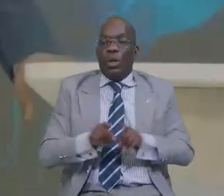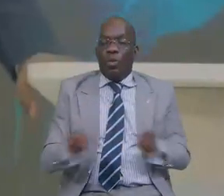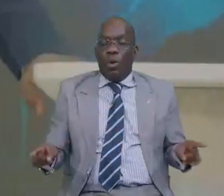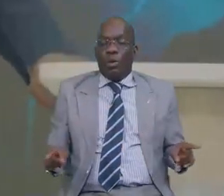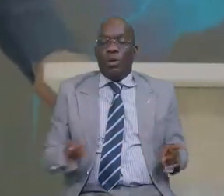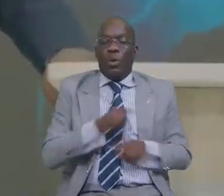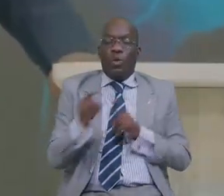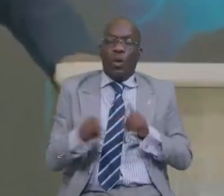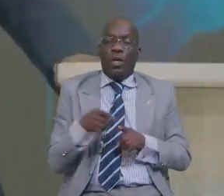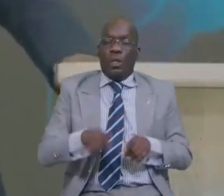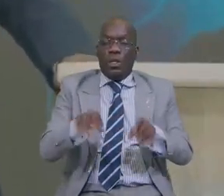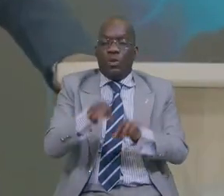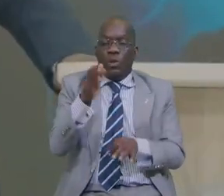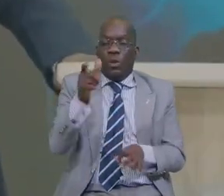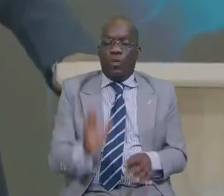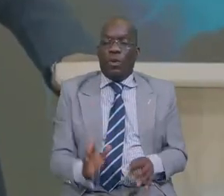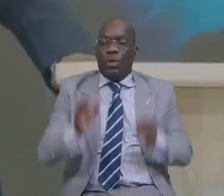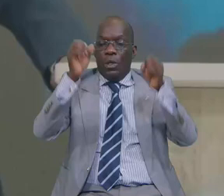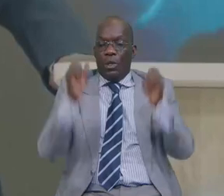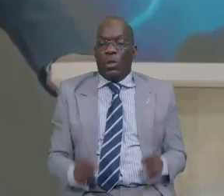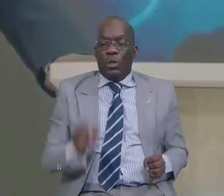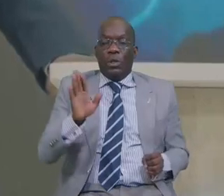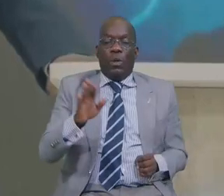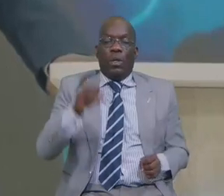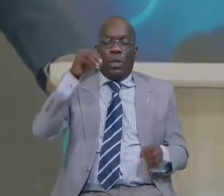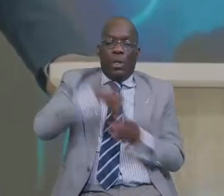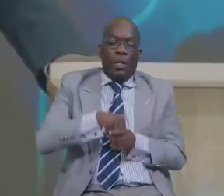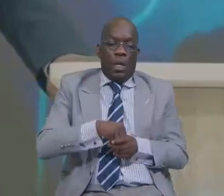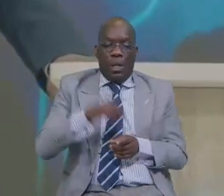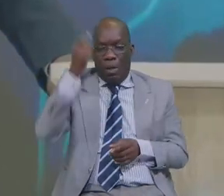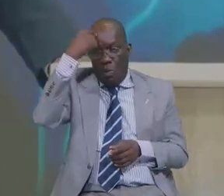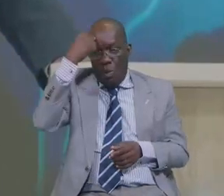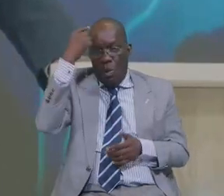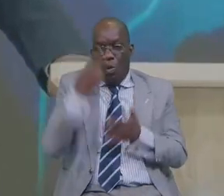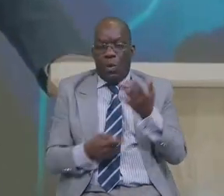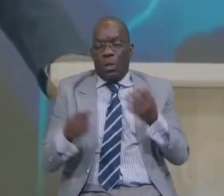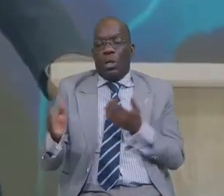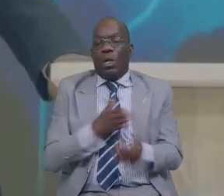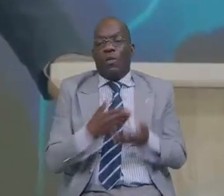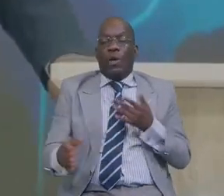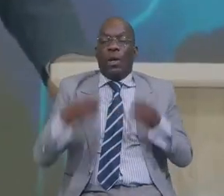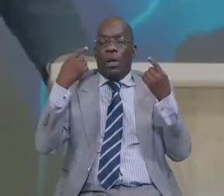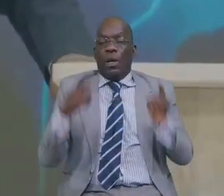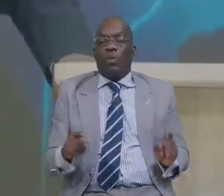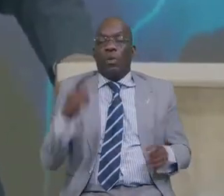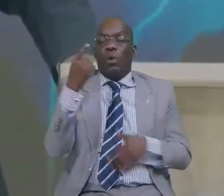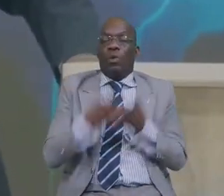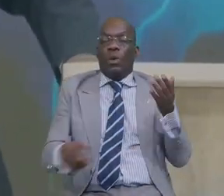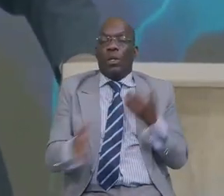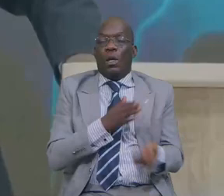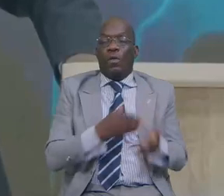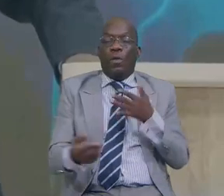l'Esprit de Dieu fortifie ton homme intérieur, peu importe ce qui se passe,